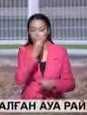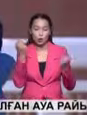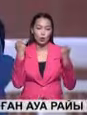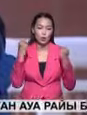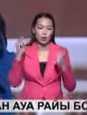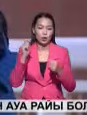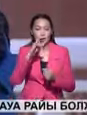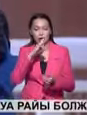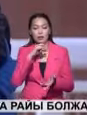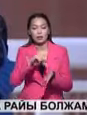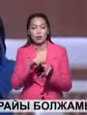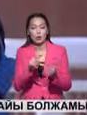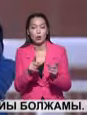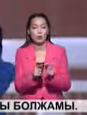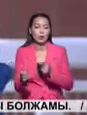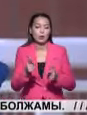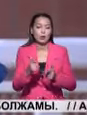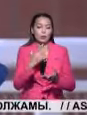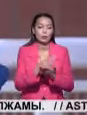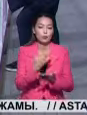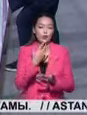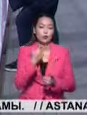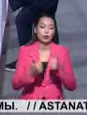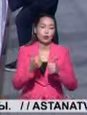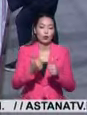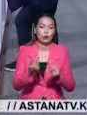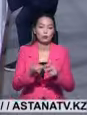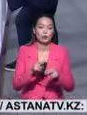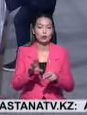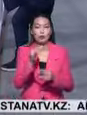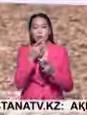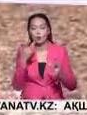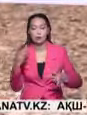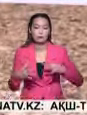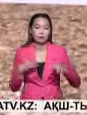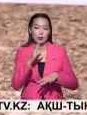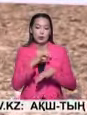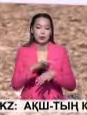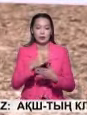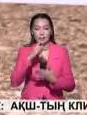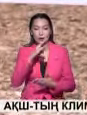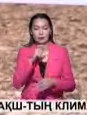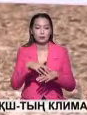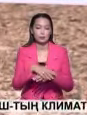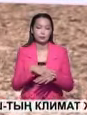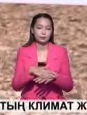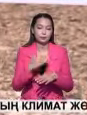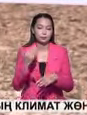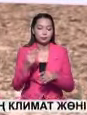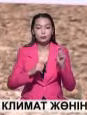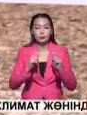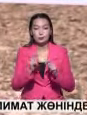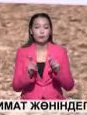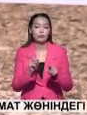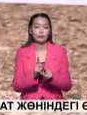Қазақстан құрамасымен бірге дайындалуда. Ұлттық құрама өз кезегінде соңғы жаттығу жиындарын өткізіп жатыр. Қазір мынада көріп тұрғандай аударыспақ пен теңгерілудің